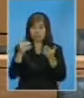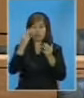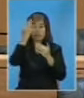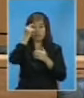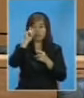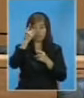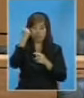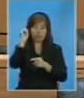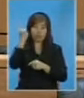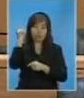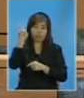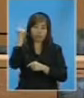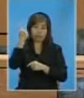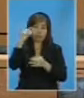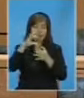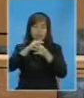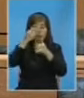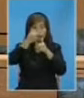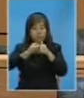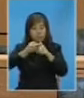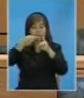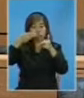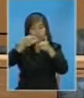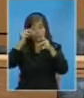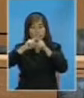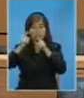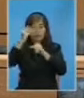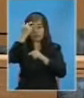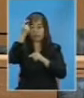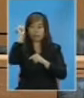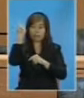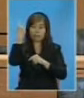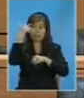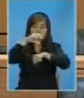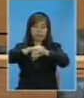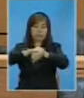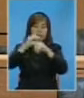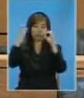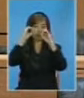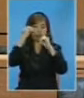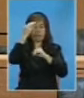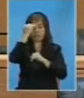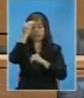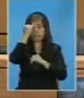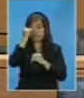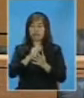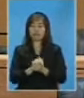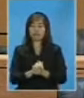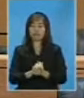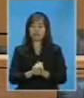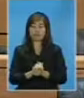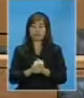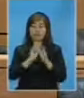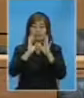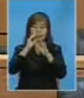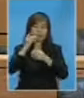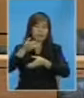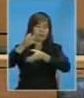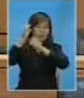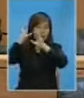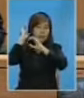ตุแต่ละครั้งถึงไม่สามารถดำเนินการจับกุมคนร้ายได้พอย้อนกลับไปดูท่านประธาน